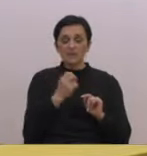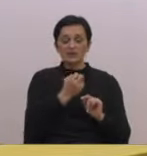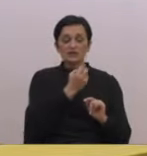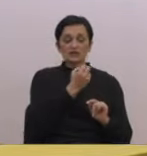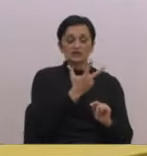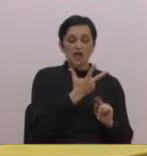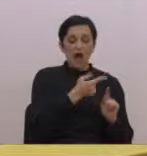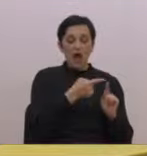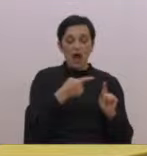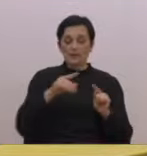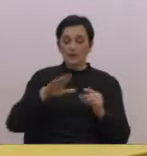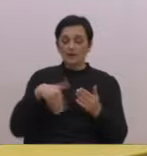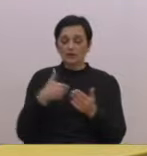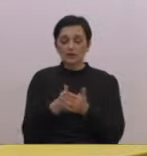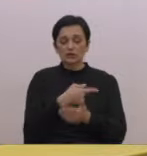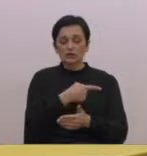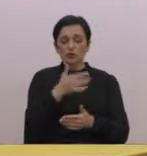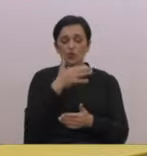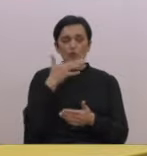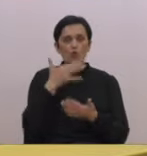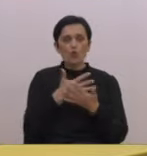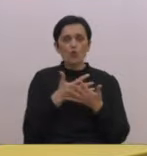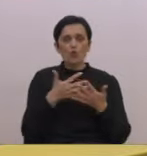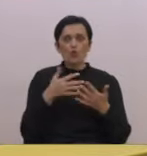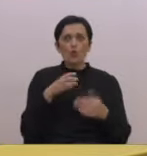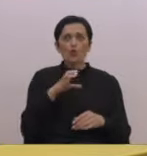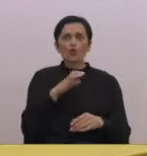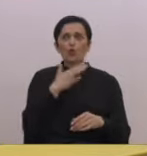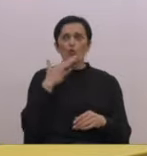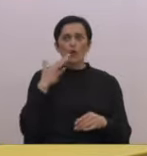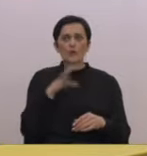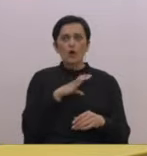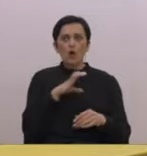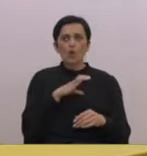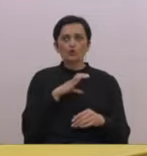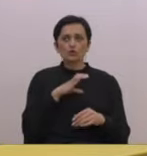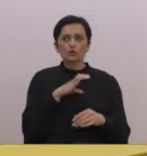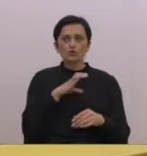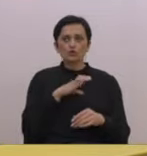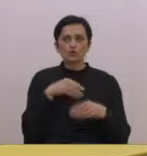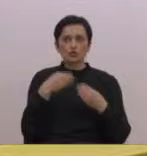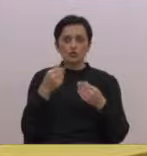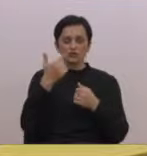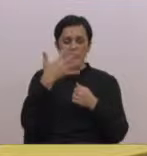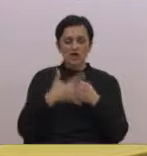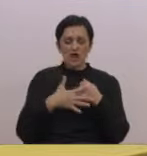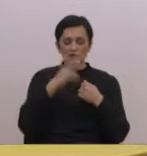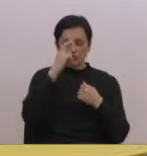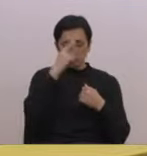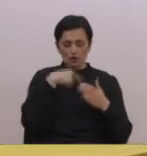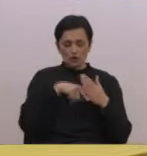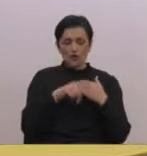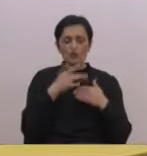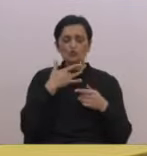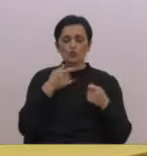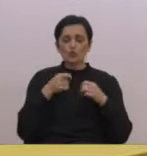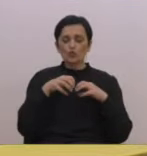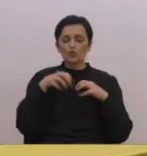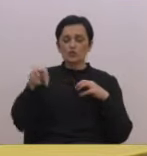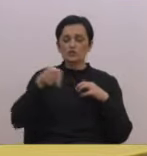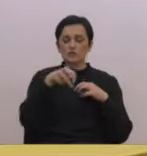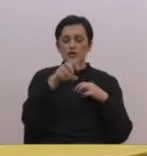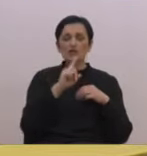დღემდე გაცემულია უძრავი ქონება centralul Helis Plevismir, municipalitatea Bistristului, ura de